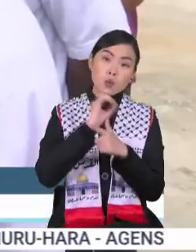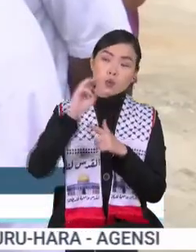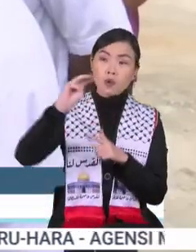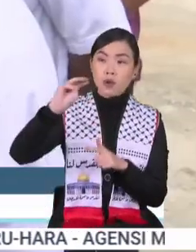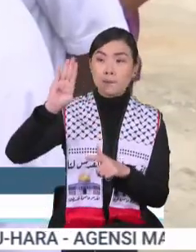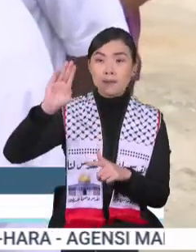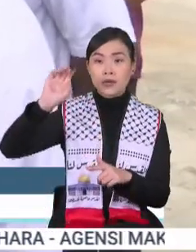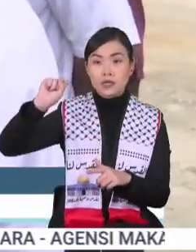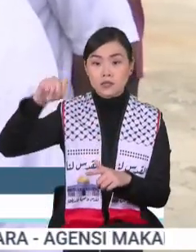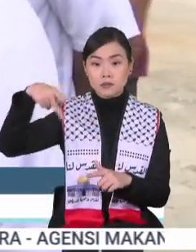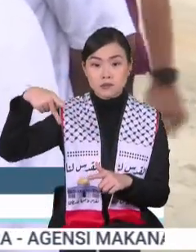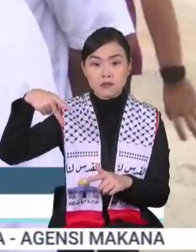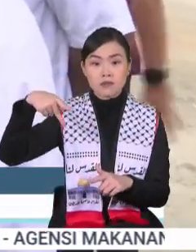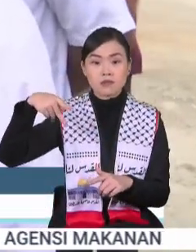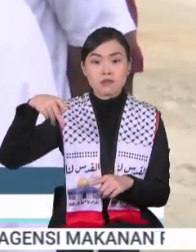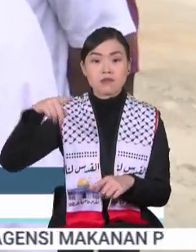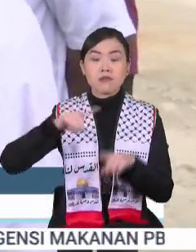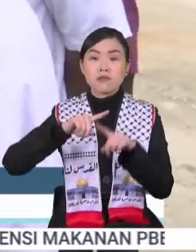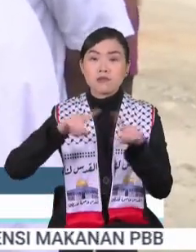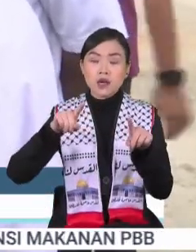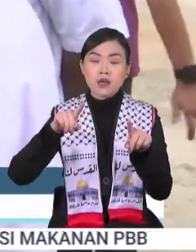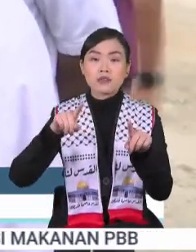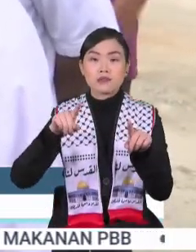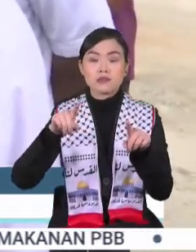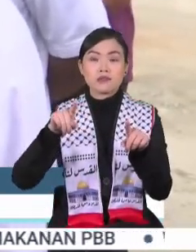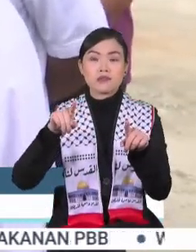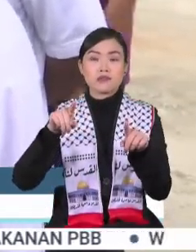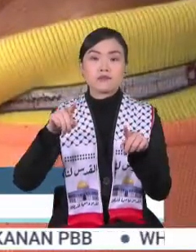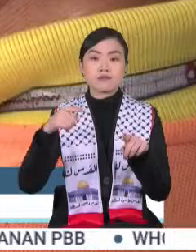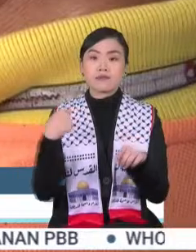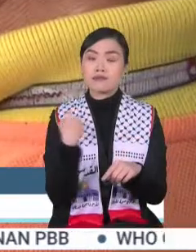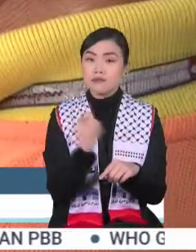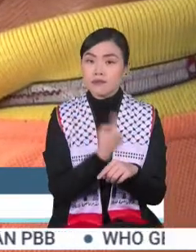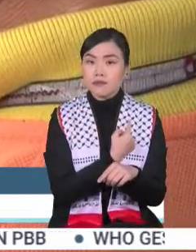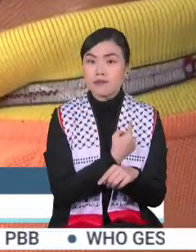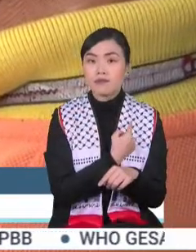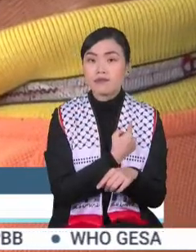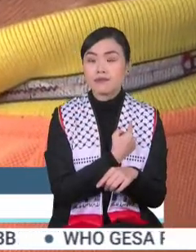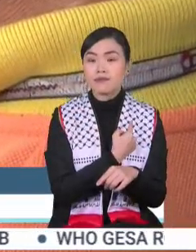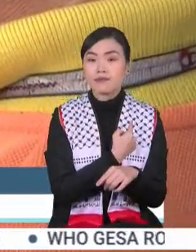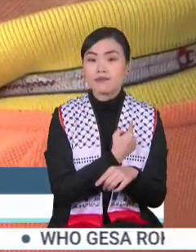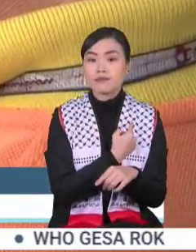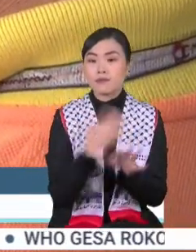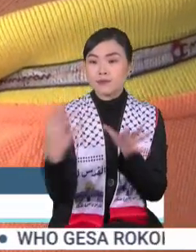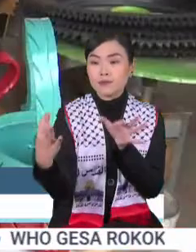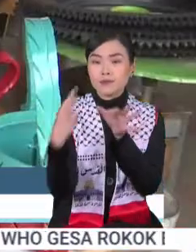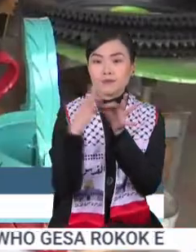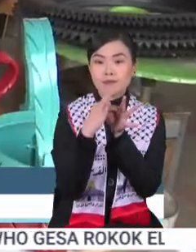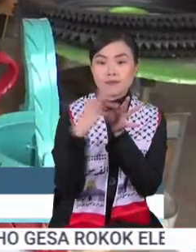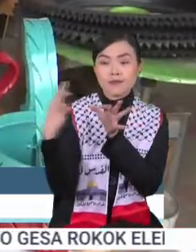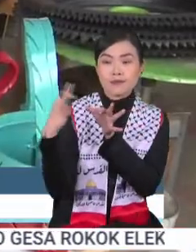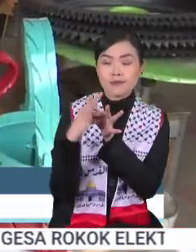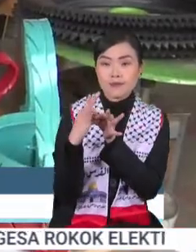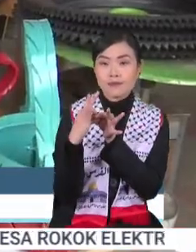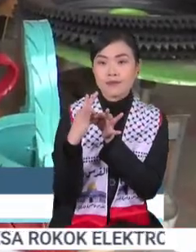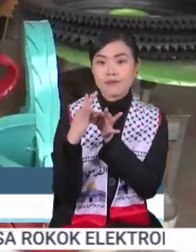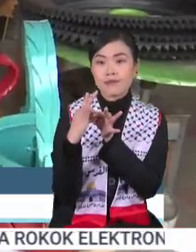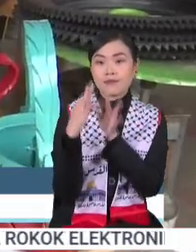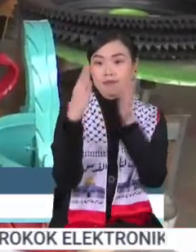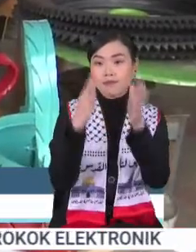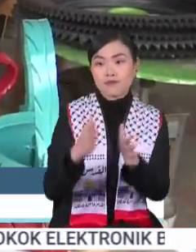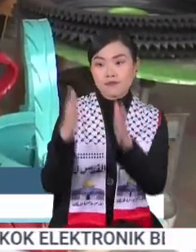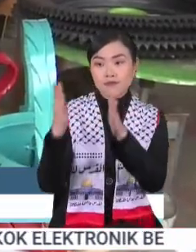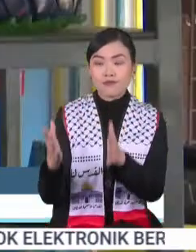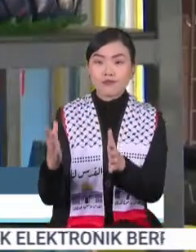tetapi kita kembangkan iaitu di mana kita juga apa engage ya berhubung dengan pihak-pihak